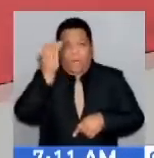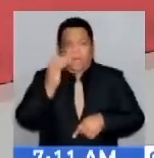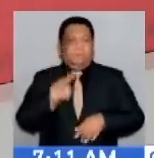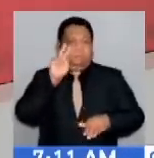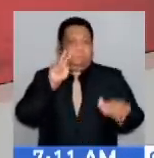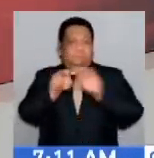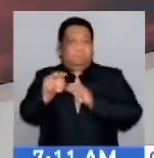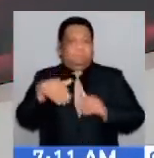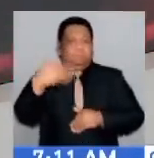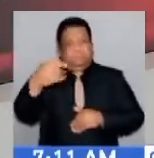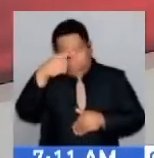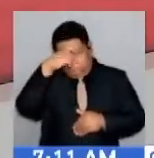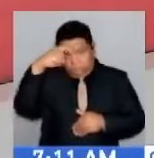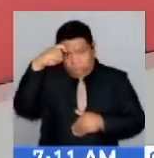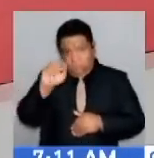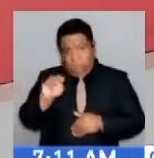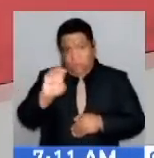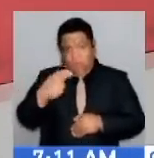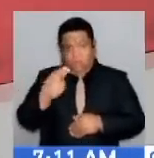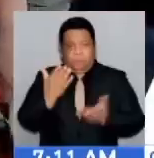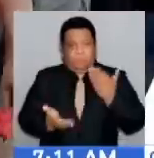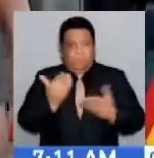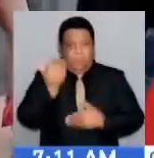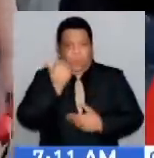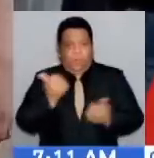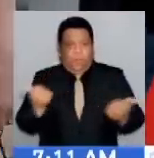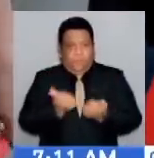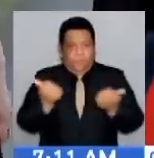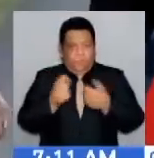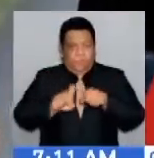Marso. May unang balita si Tina Panganiban Perez.